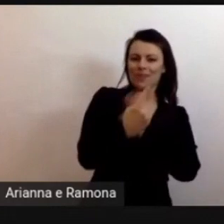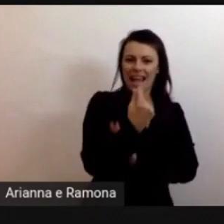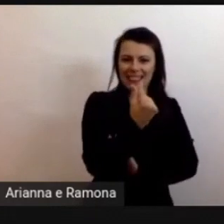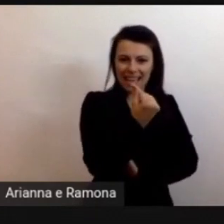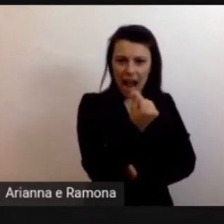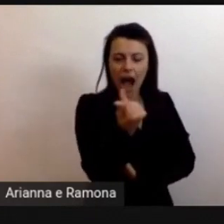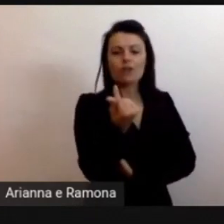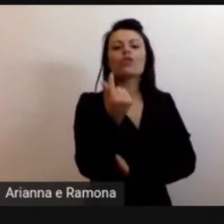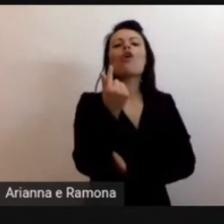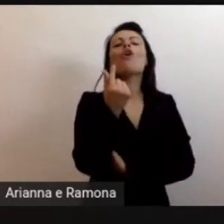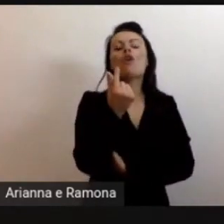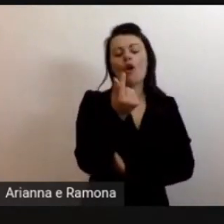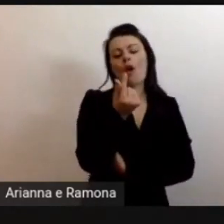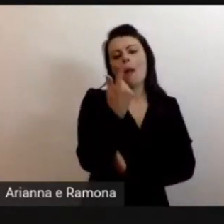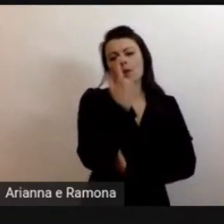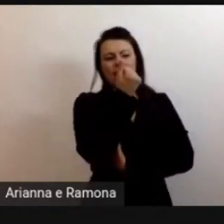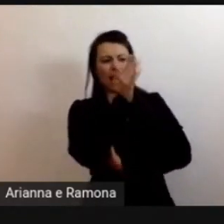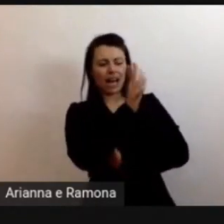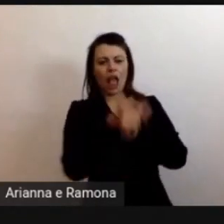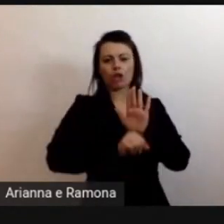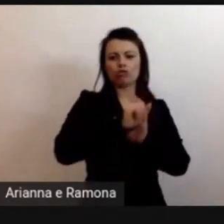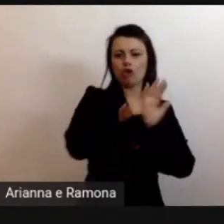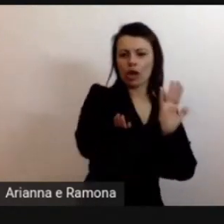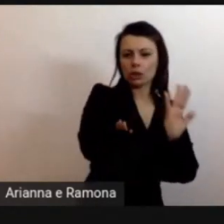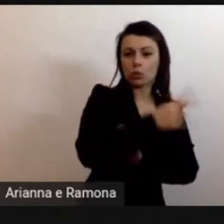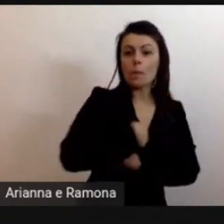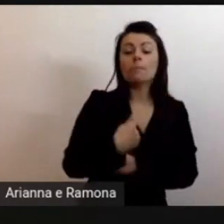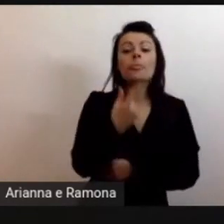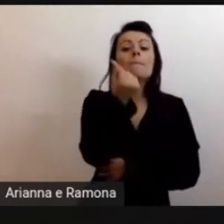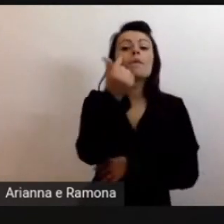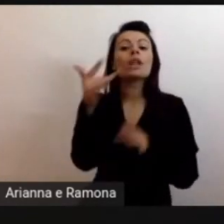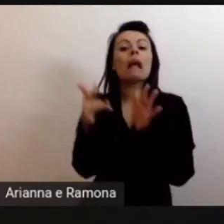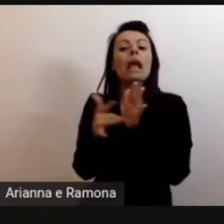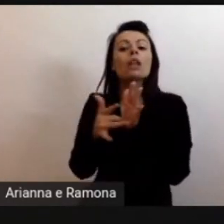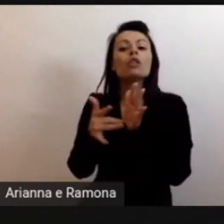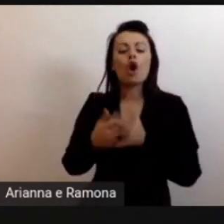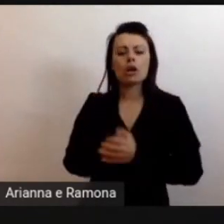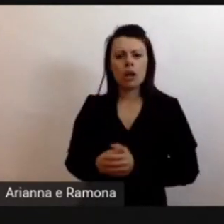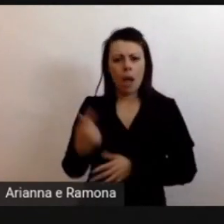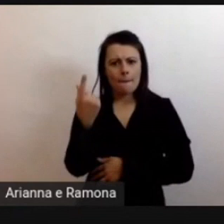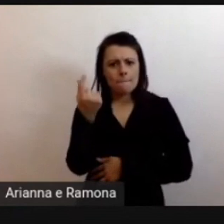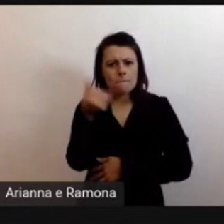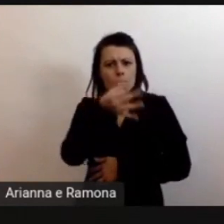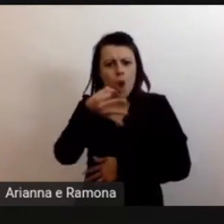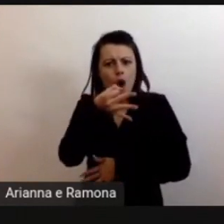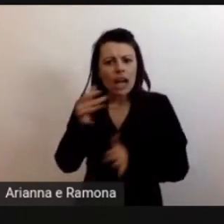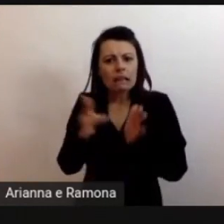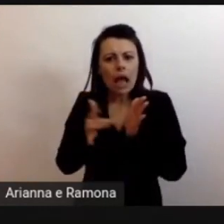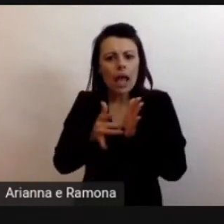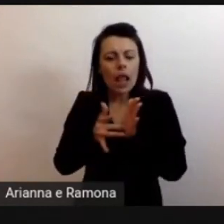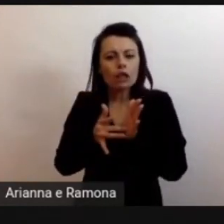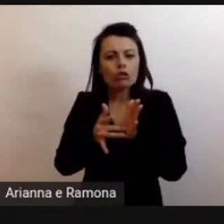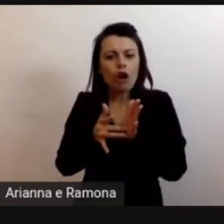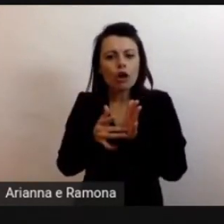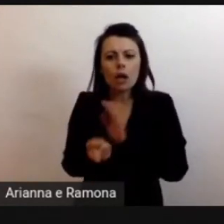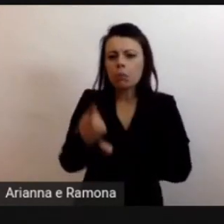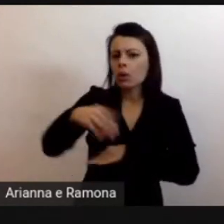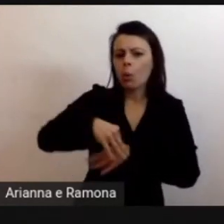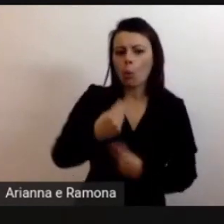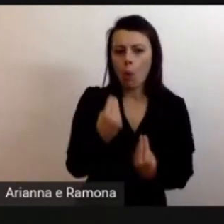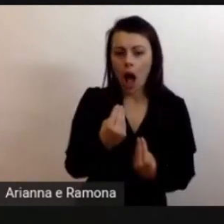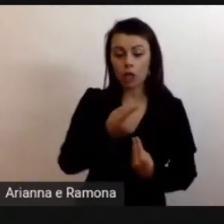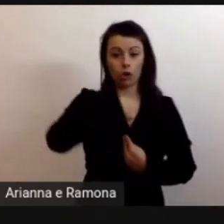storia appunto del alla moneta elettronica quando arriva questa moneta elettronica quindi dopo la banconota